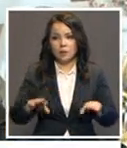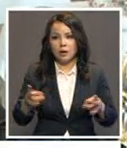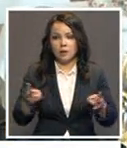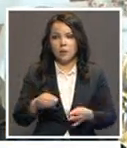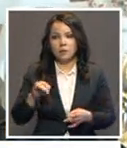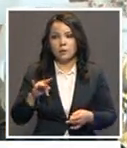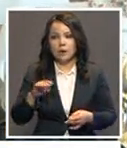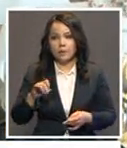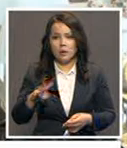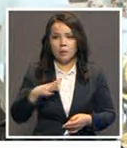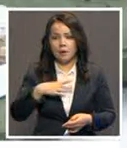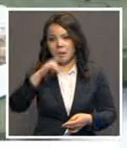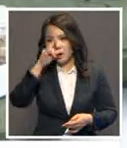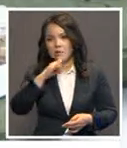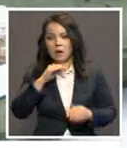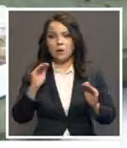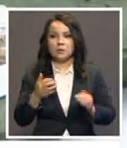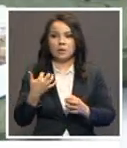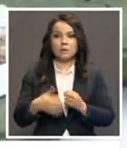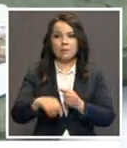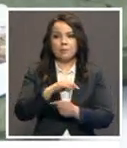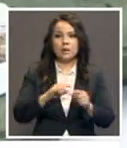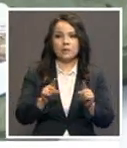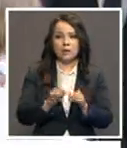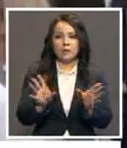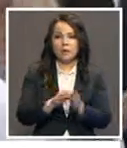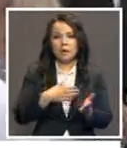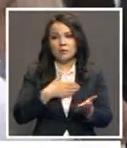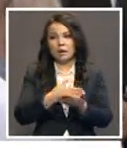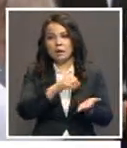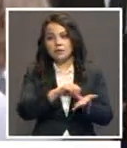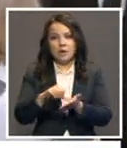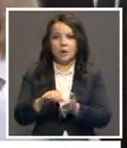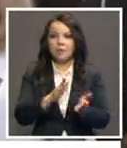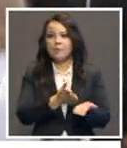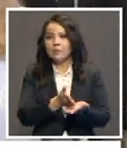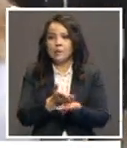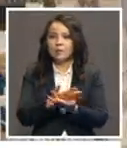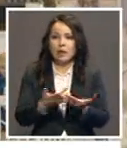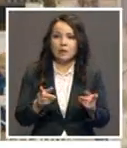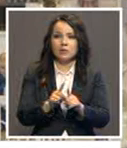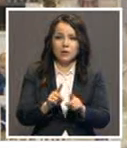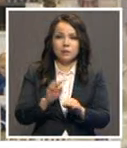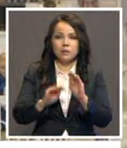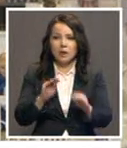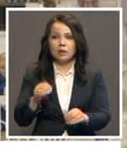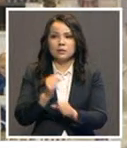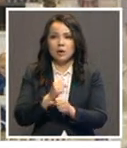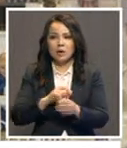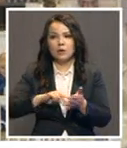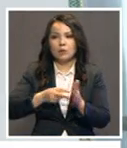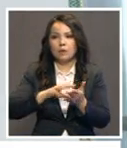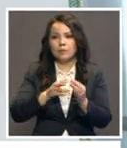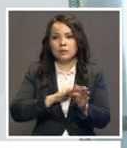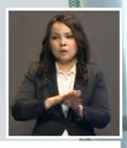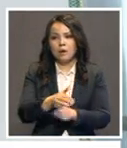мен қазақ шағын және орта бизнесті де бірлесіп дамытуға мүдделі. Іскер топ өкілдері жиһаз өндіру саласы бойынша ортақ жобаларды жүзеге асыру үшін келісімге